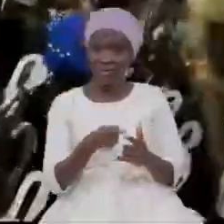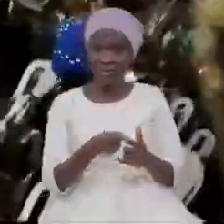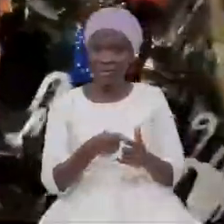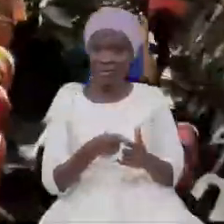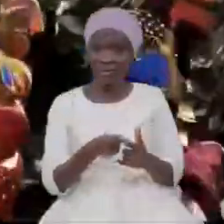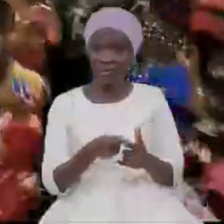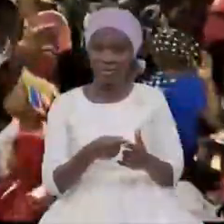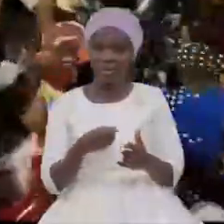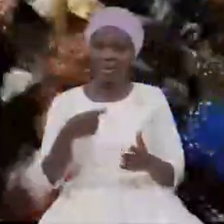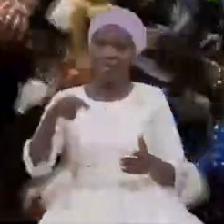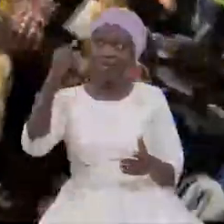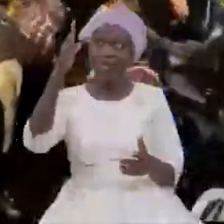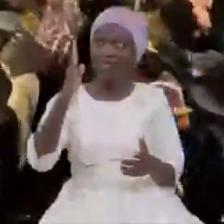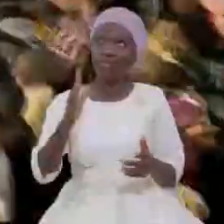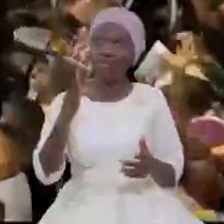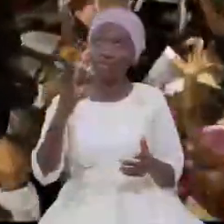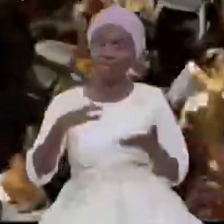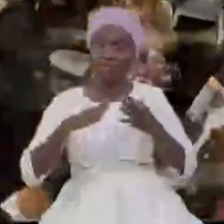Le Dieu de paix